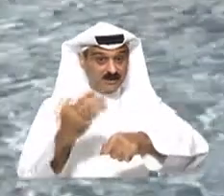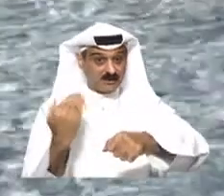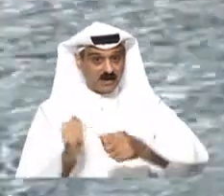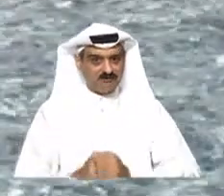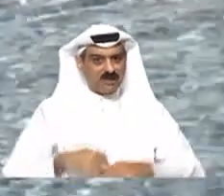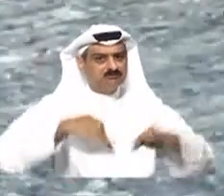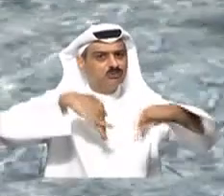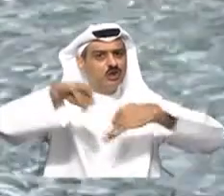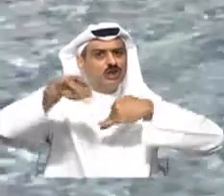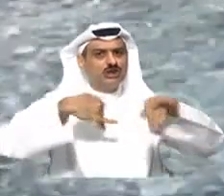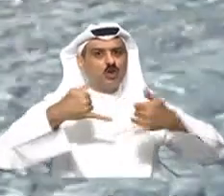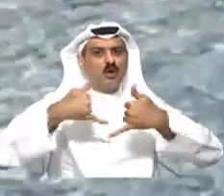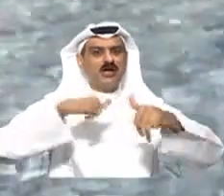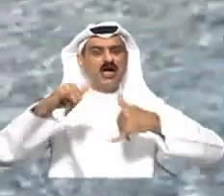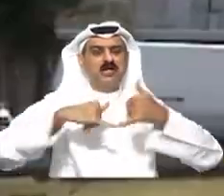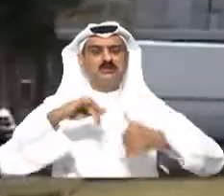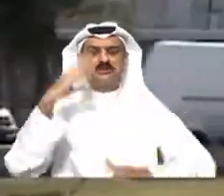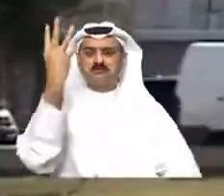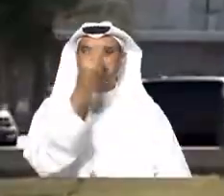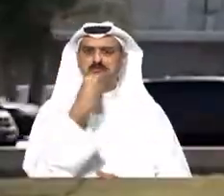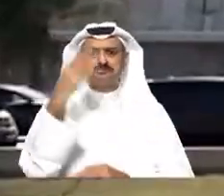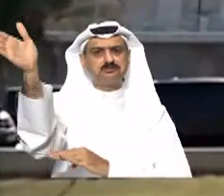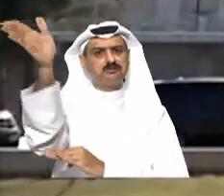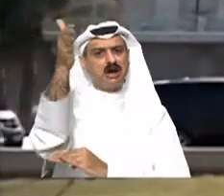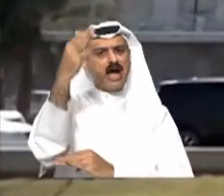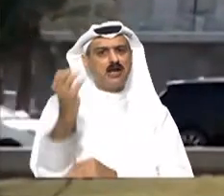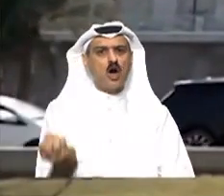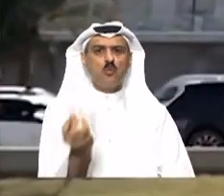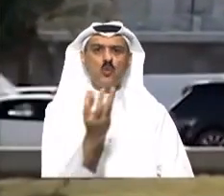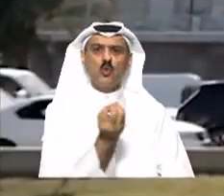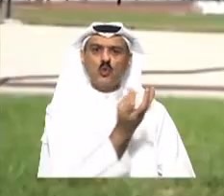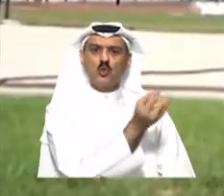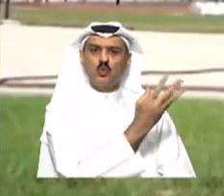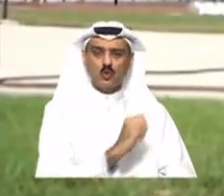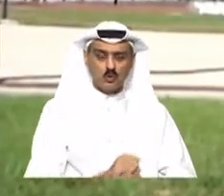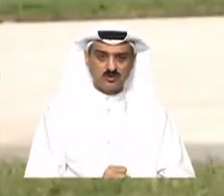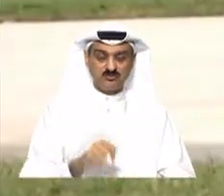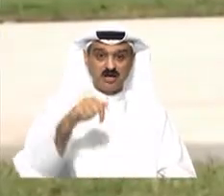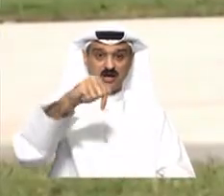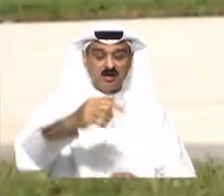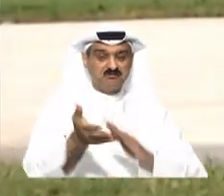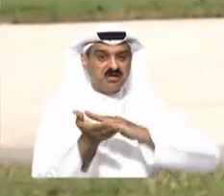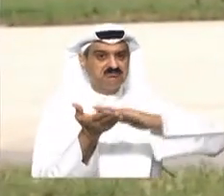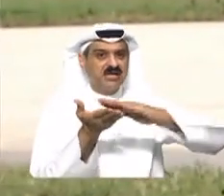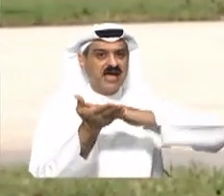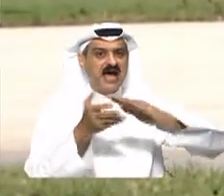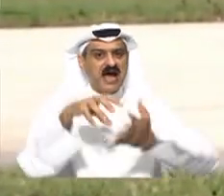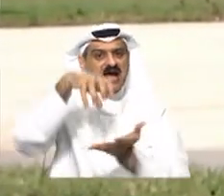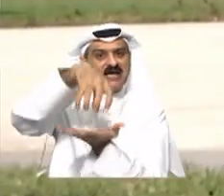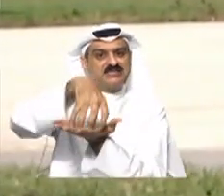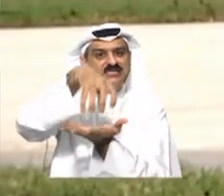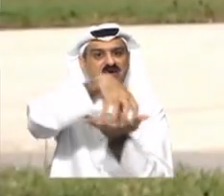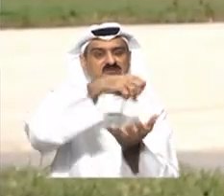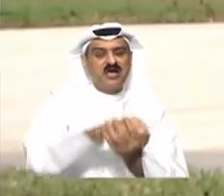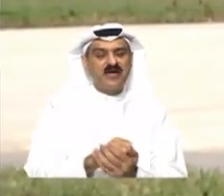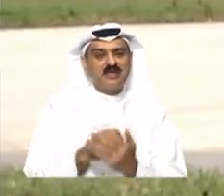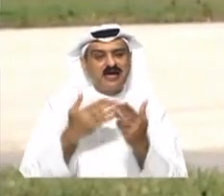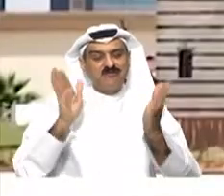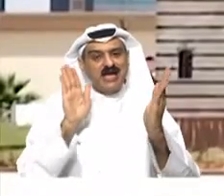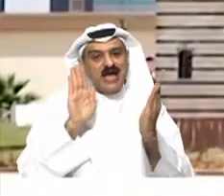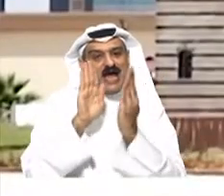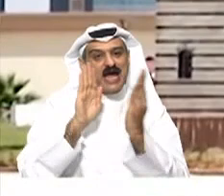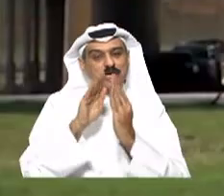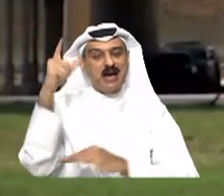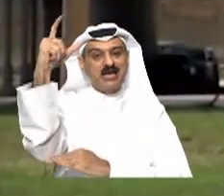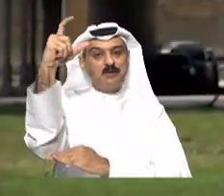تزينت شوارع الجزائر العاصمة بالأعلام والورود، وتم تخصيص ساحة مقابلة للمسجد الكبير